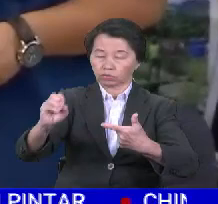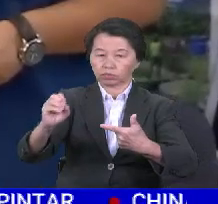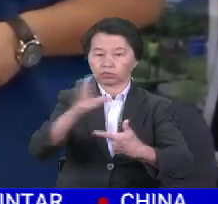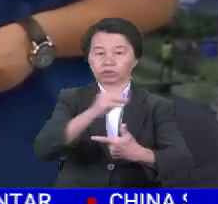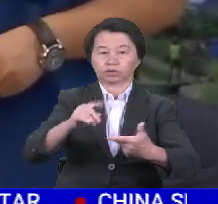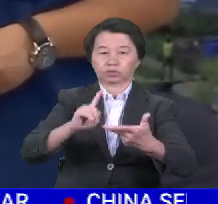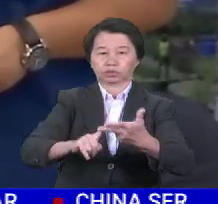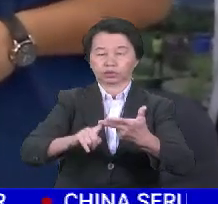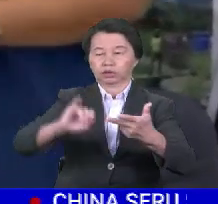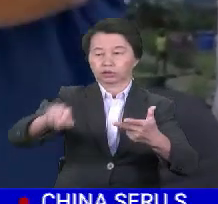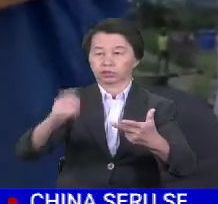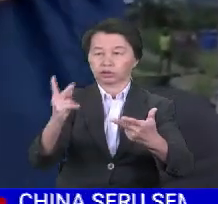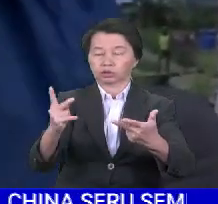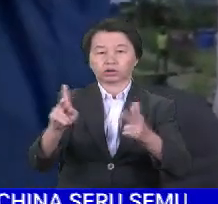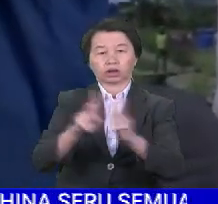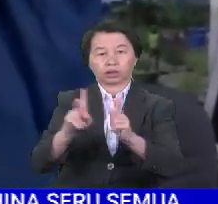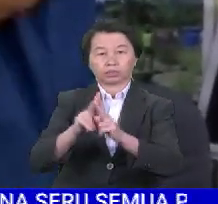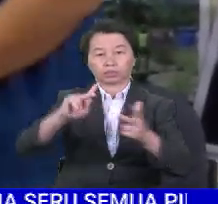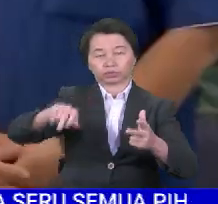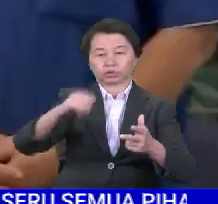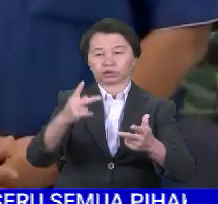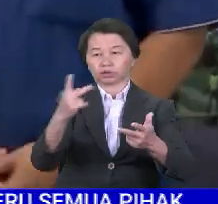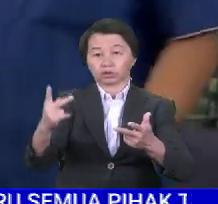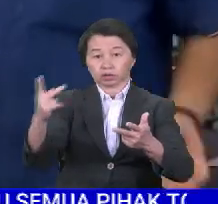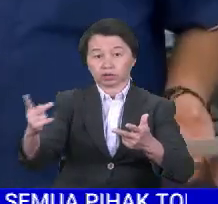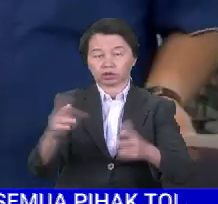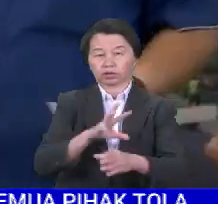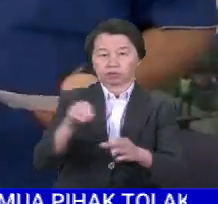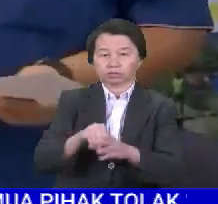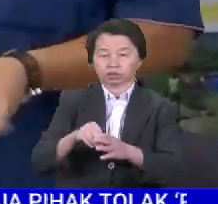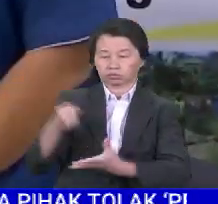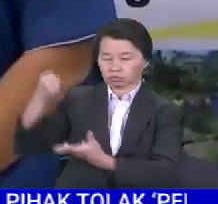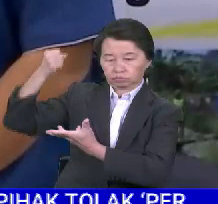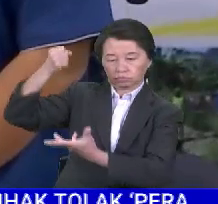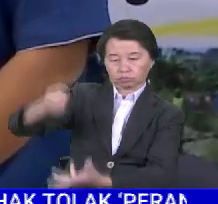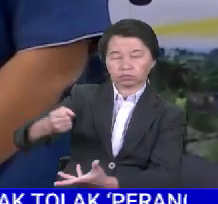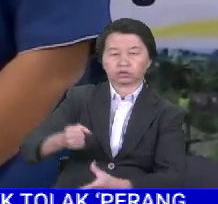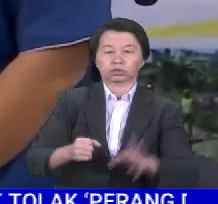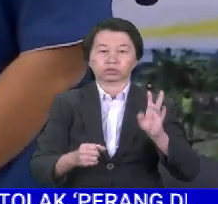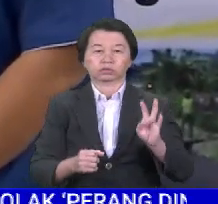NGO dan jawatankuasa kampung-kampung sekitar. Ia melibatkan peruntukan berjumlah